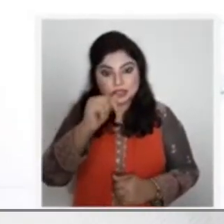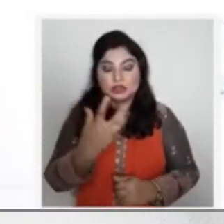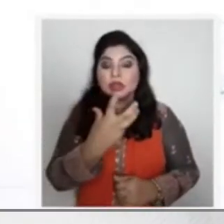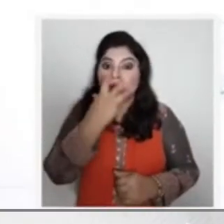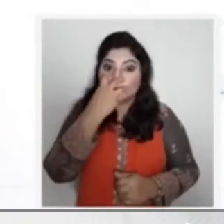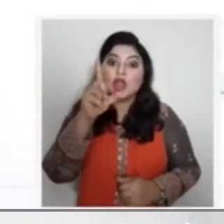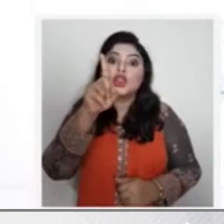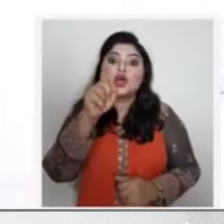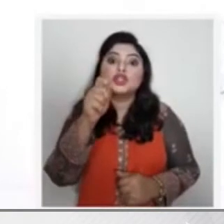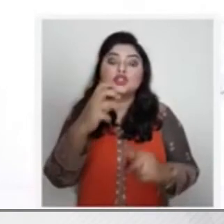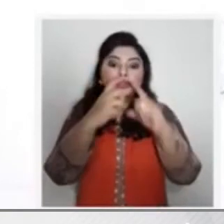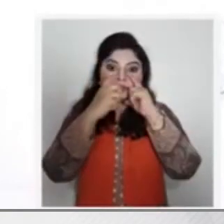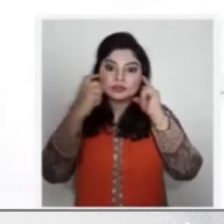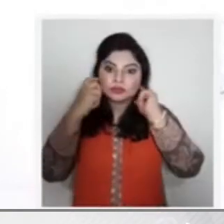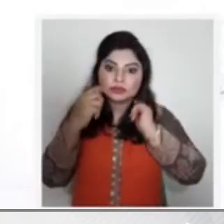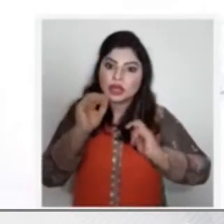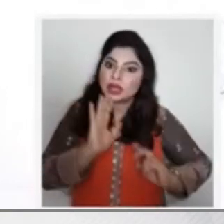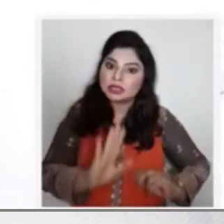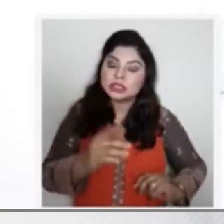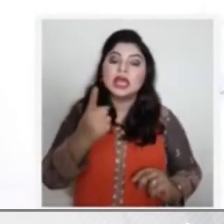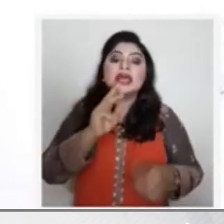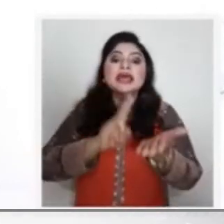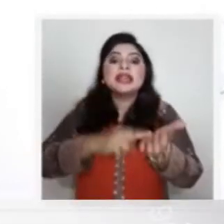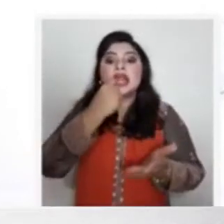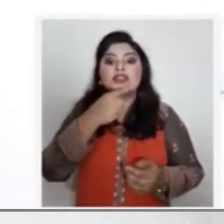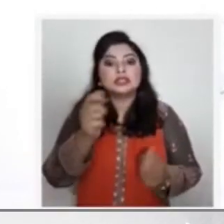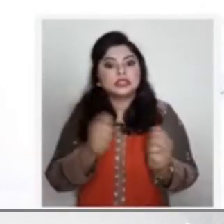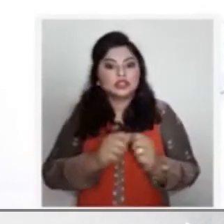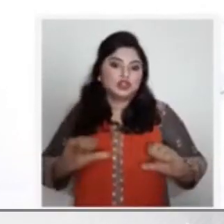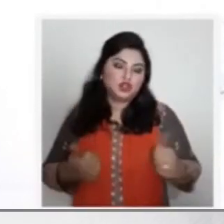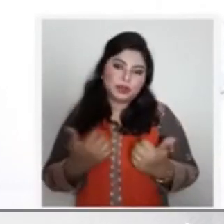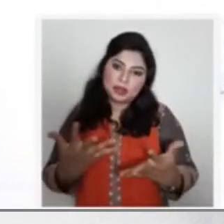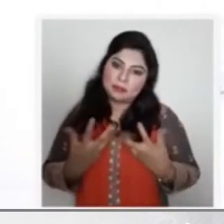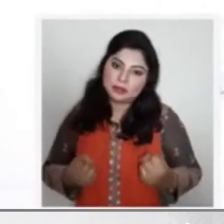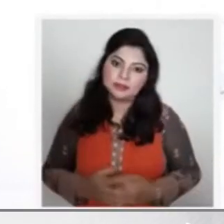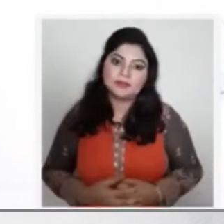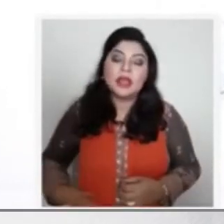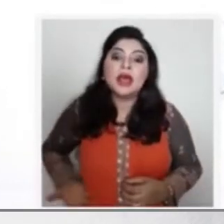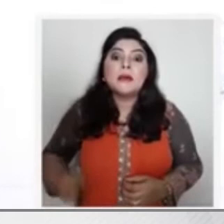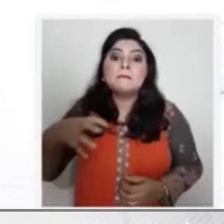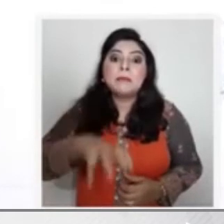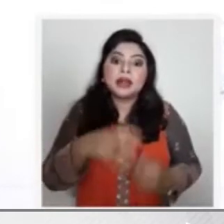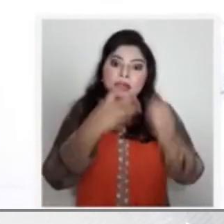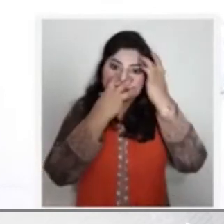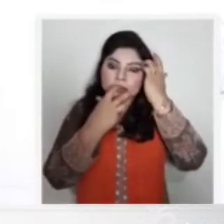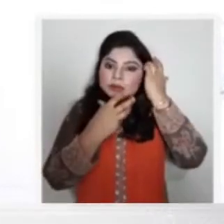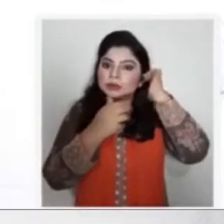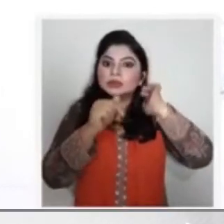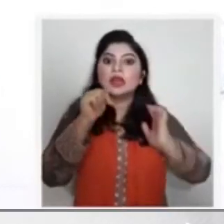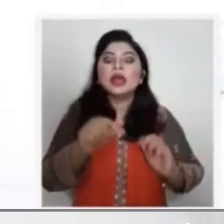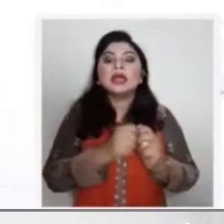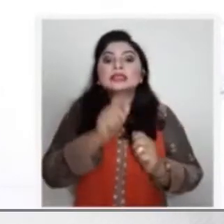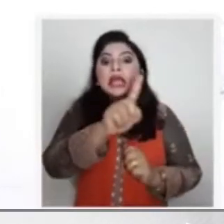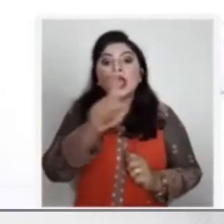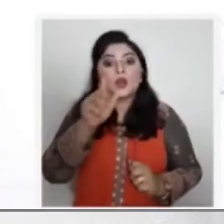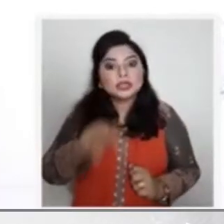যে হাসপাতাল আছে সেই হাসপাতালে গতকাল থেকে নতুন করে আইসিইউ ১০টি আইসিইউ শয্যা সংযোজিত হয়েছে এবং নারায়ণগঞ্জবাসীর এই